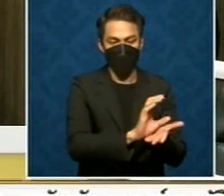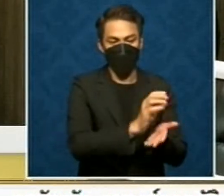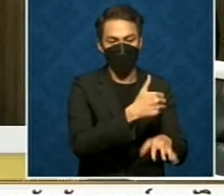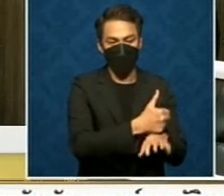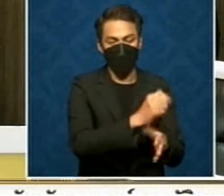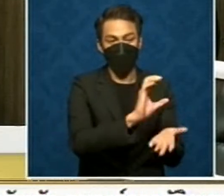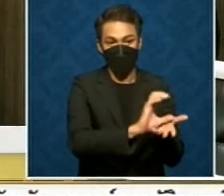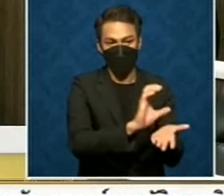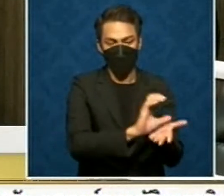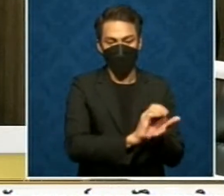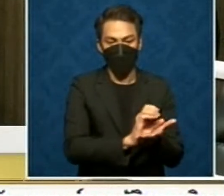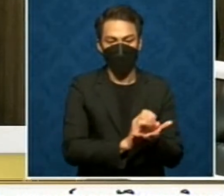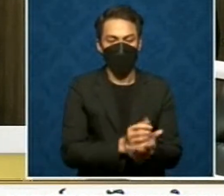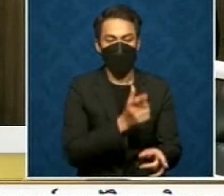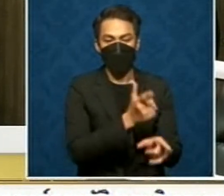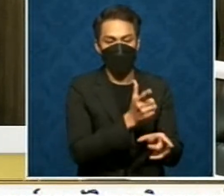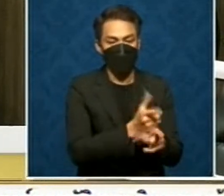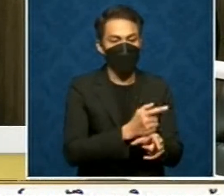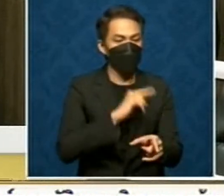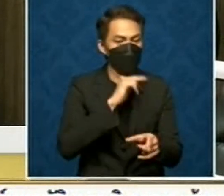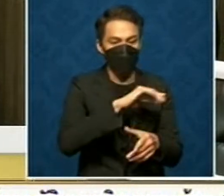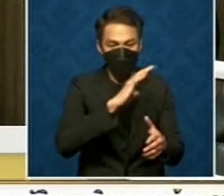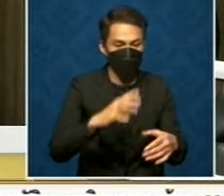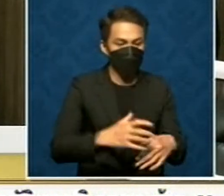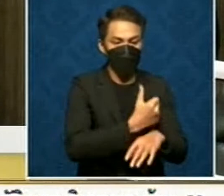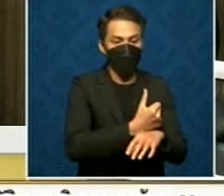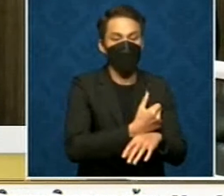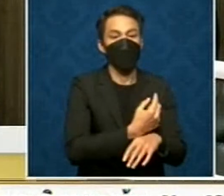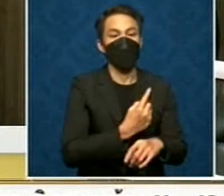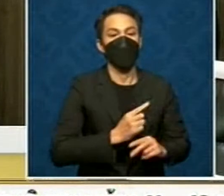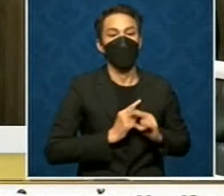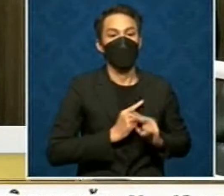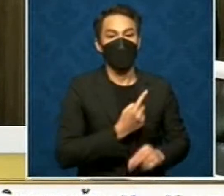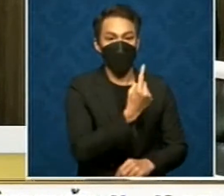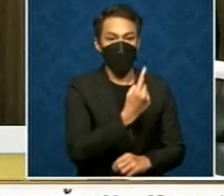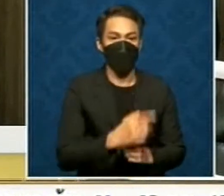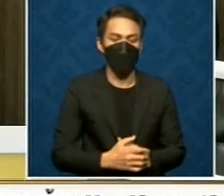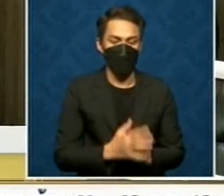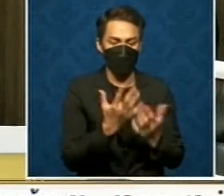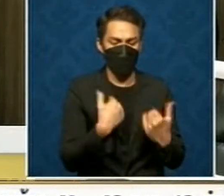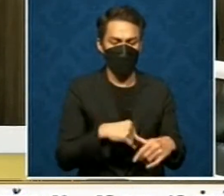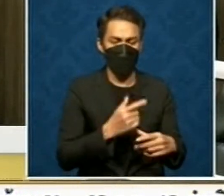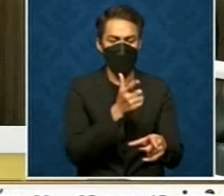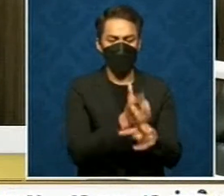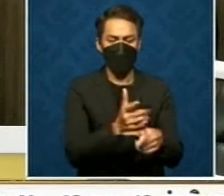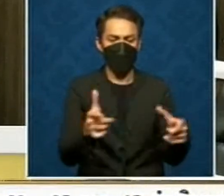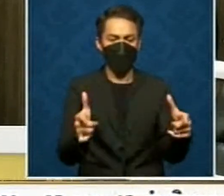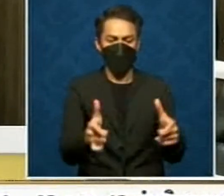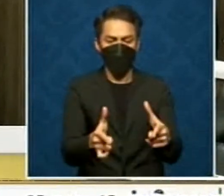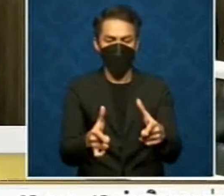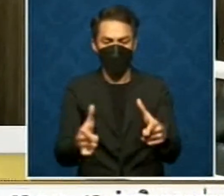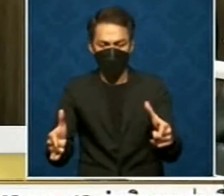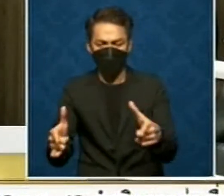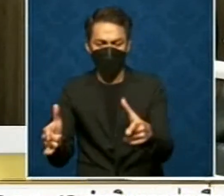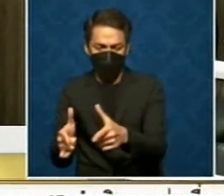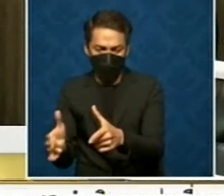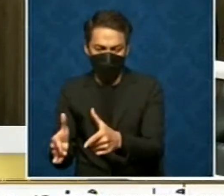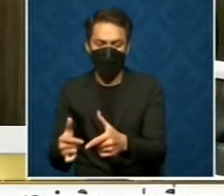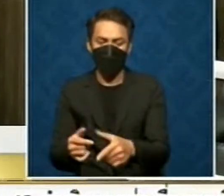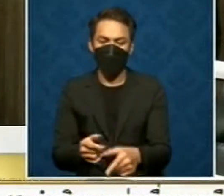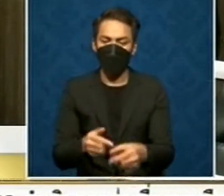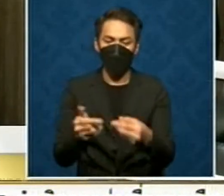ผลิตเนือสุกรได้ทั้งหมดเพระตอนนี้โลกระบาดนี้ได้ทำลายฟาร์มเล็ก ฟาร์มกลาง ฟาร์มย่อยไปหมดแล้ว